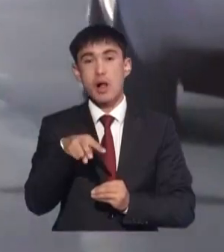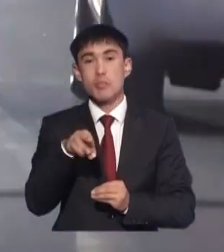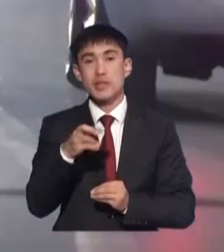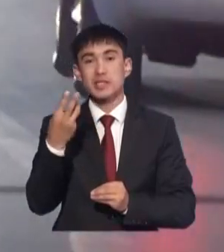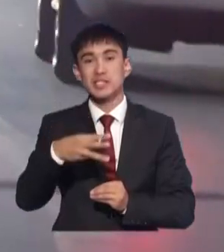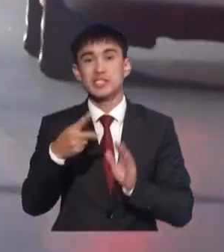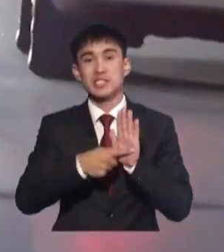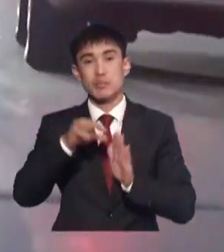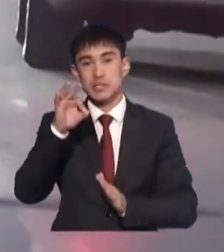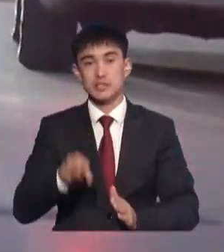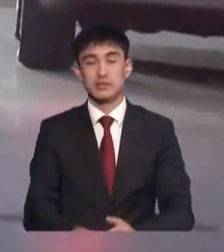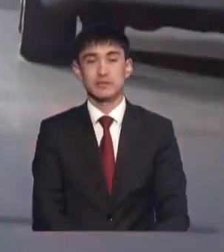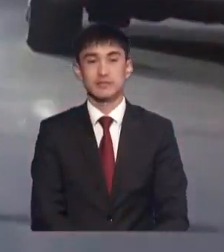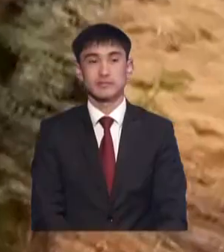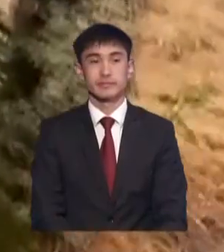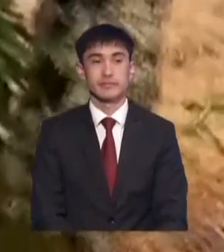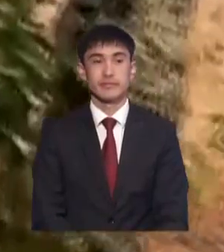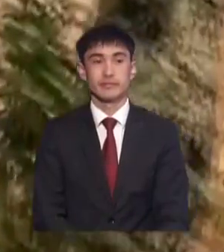– 37%.